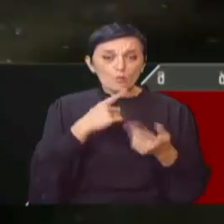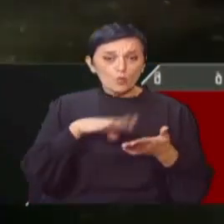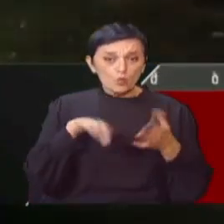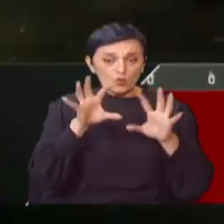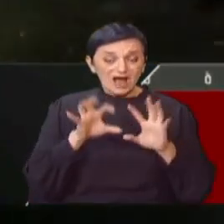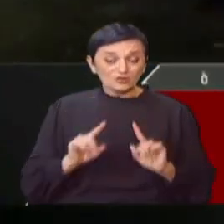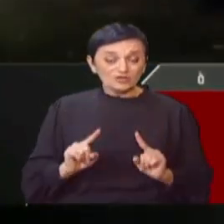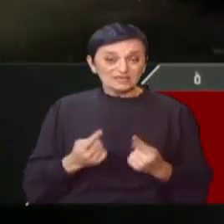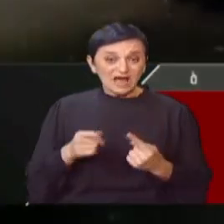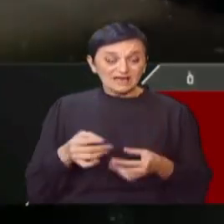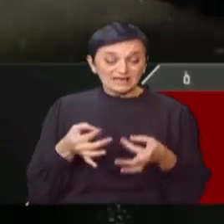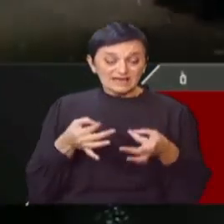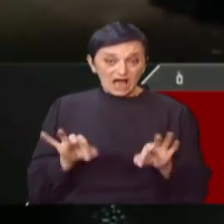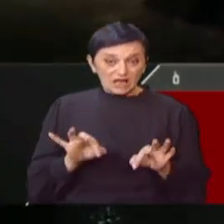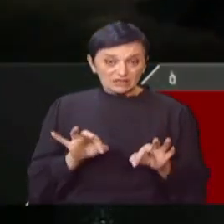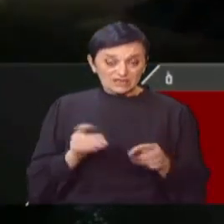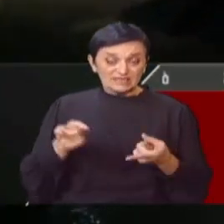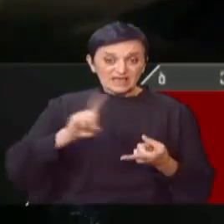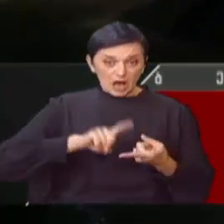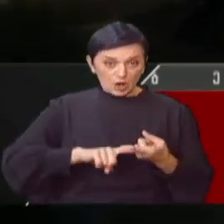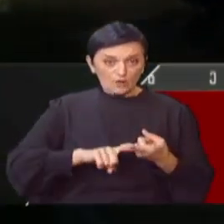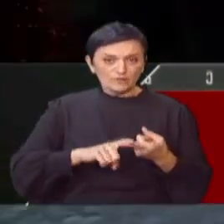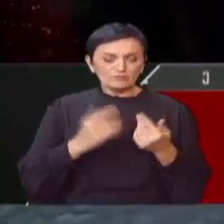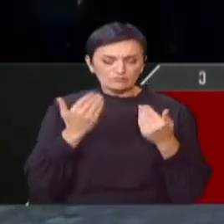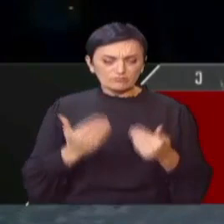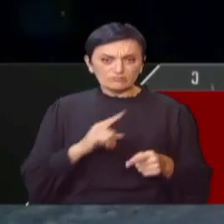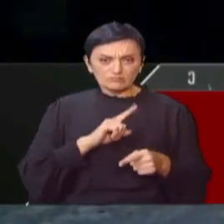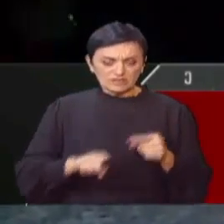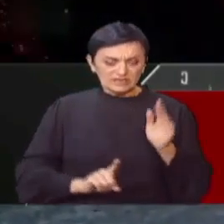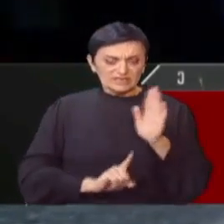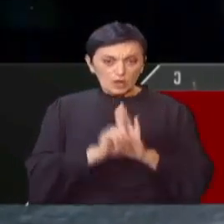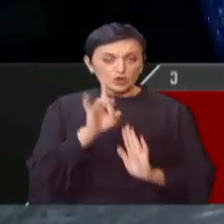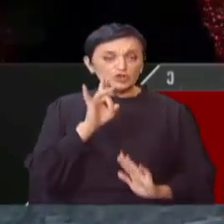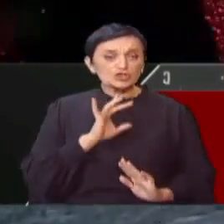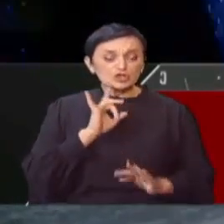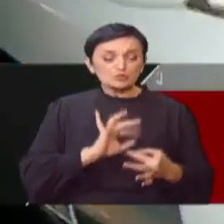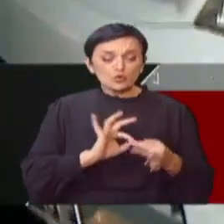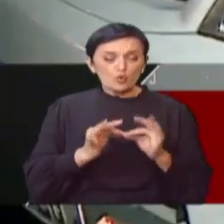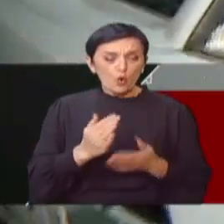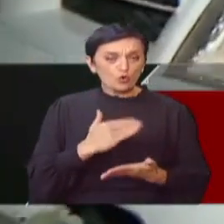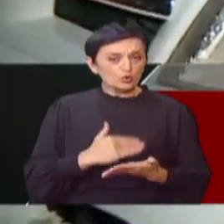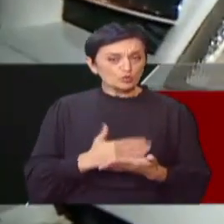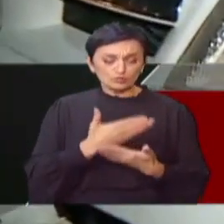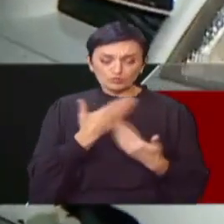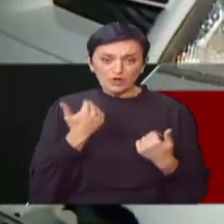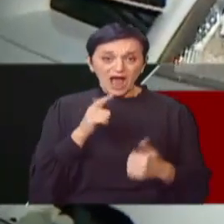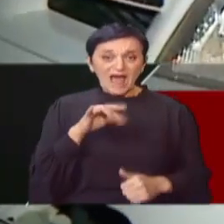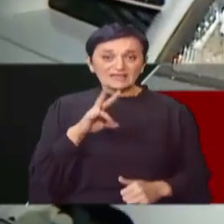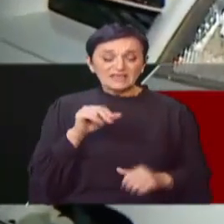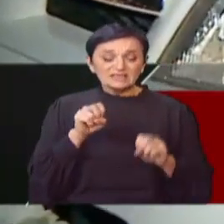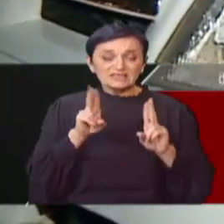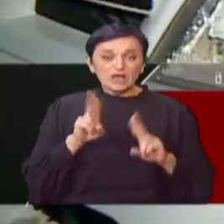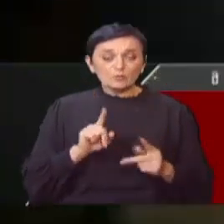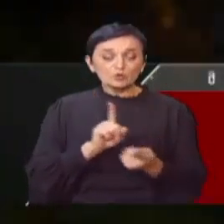უკანონოდ დაკავებულის გათავისუფლებასთან დაკავშირებით დაუყოვნებლივ დაიწყო, ჯერჯერობით კონკრეტული შედეგი არ დამდგარა. ერგნეთში